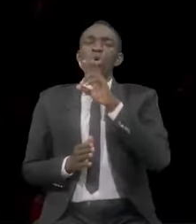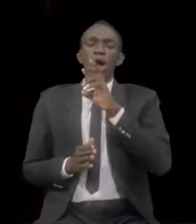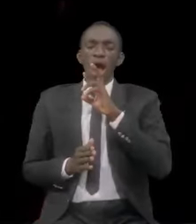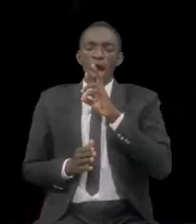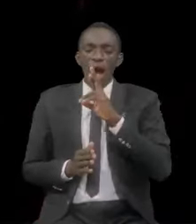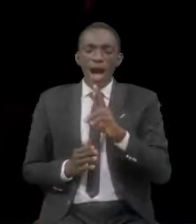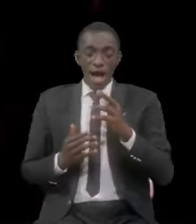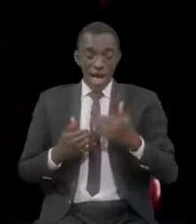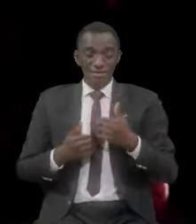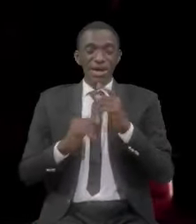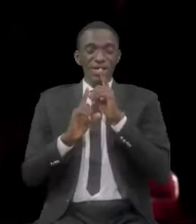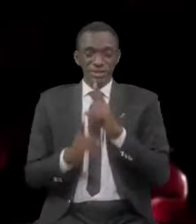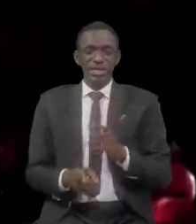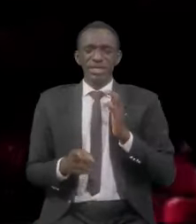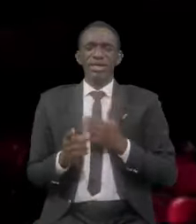as exaucé.